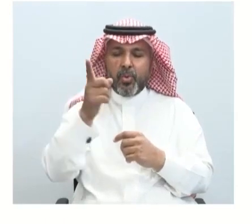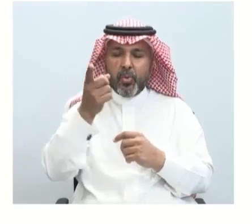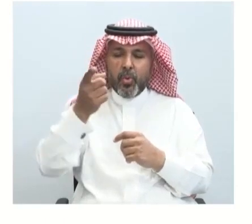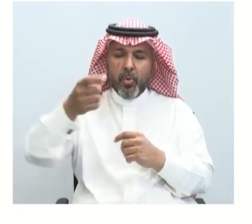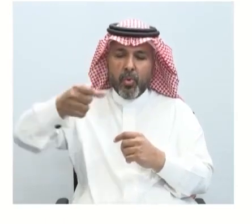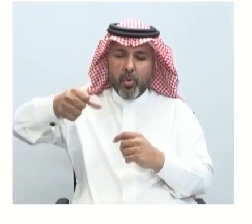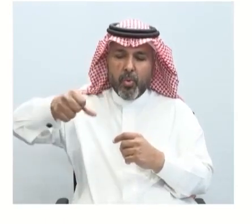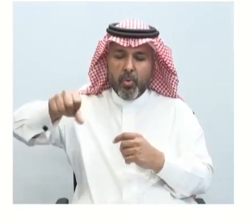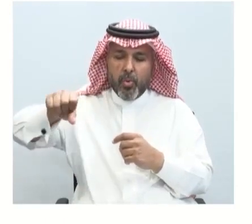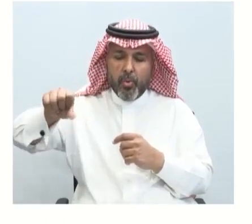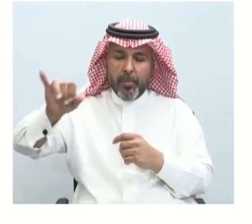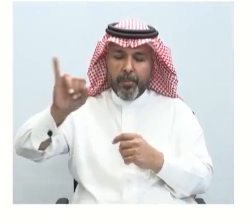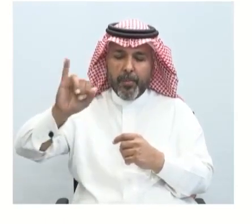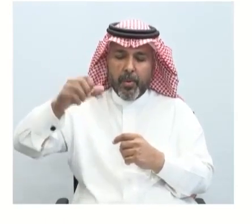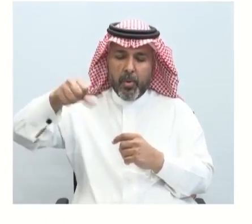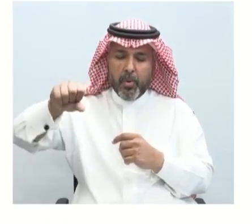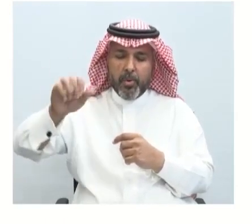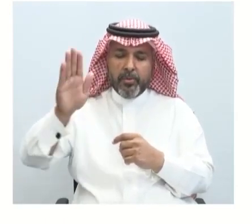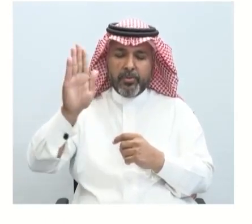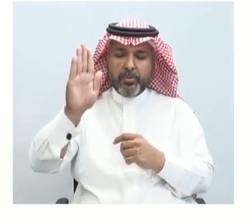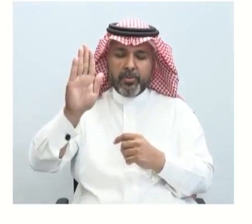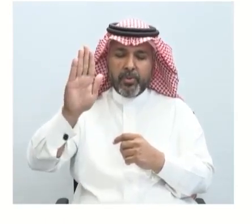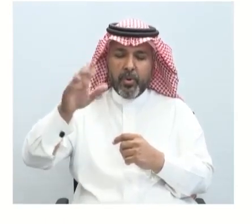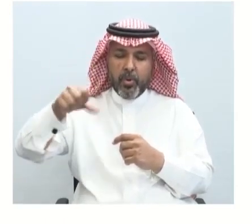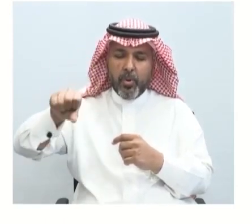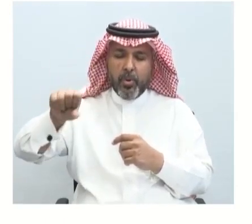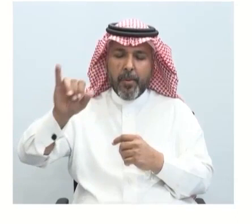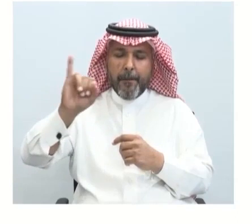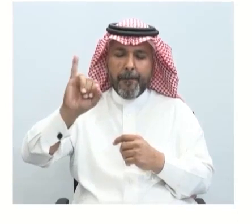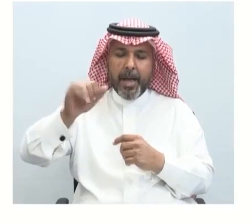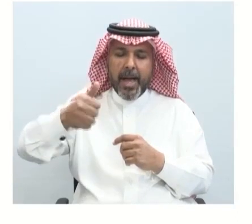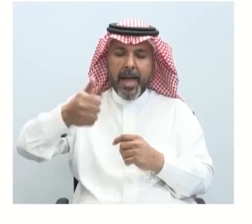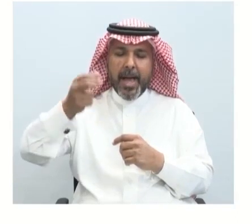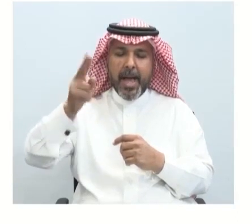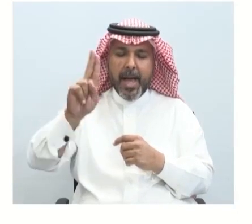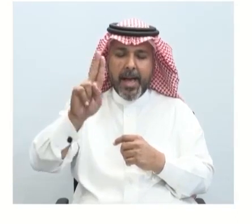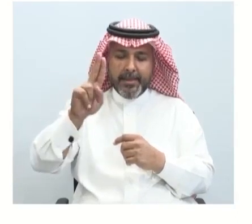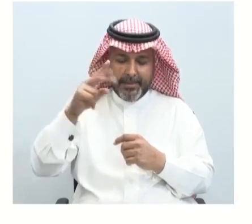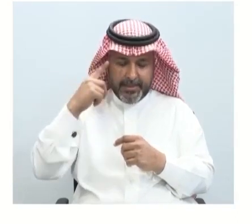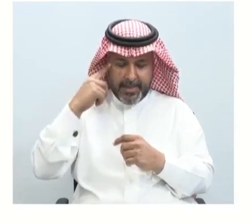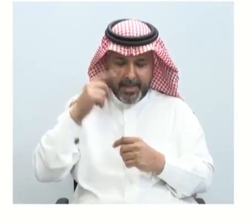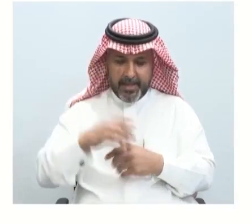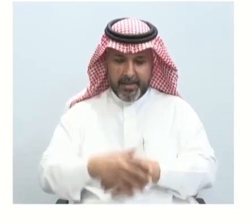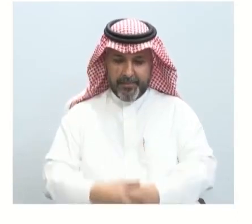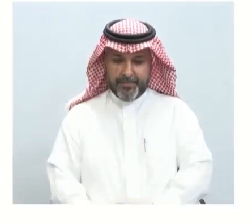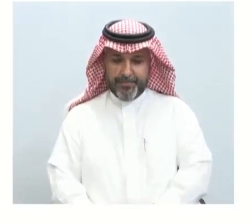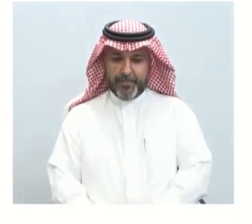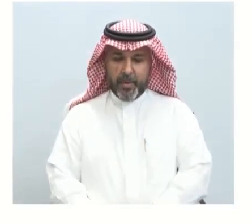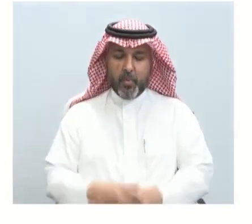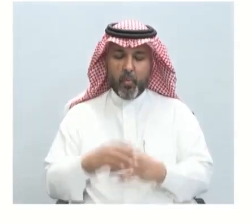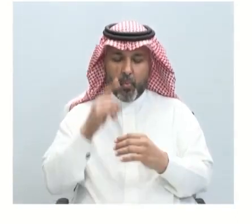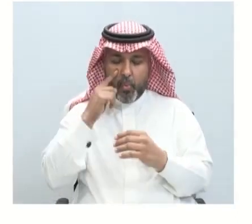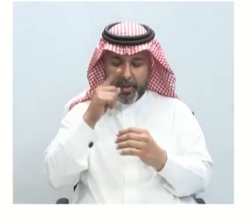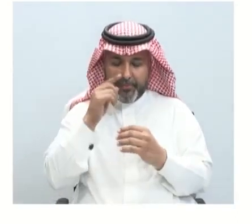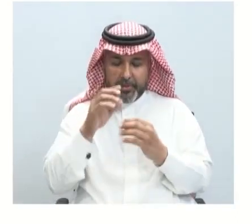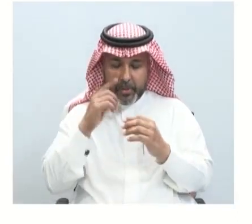عباره عن ماده وراثيه عباره عن دي ان ايه هذا الد ان مكون من قطع من اجزاء نسميها الجينات هذه